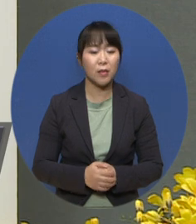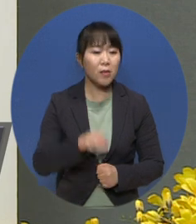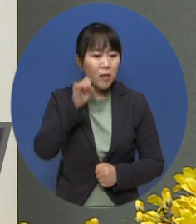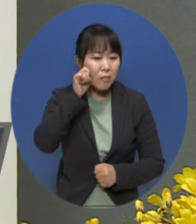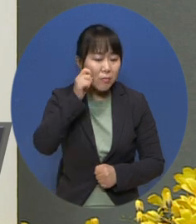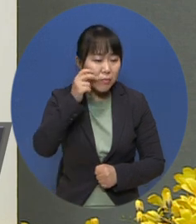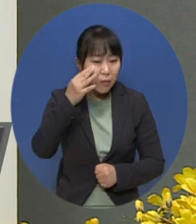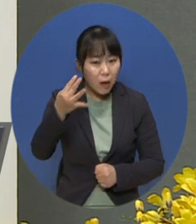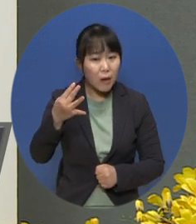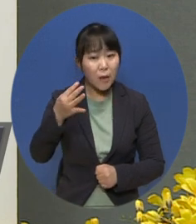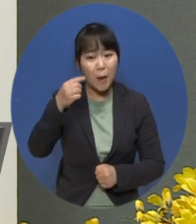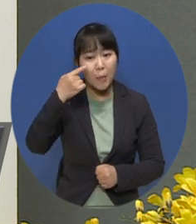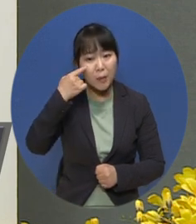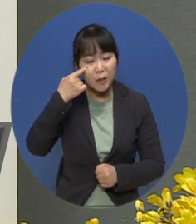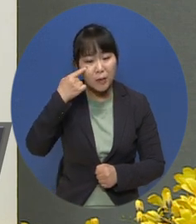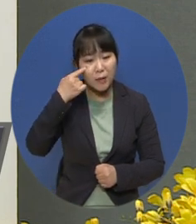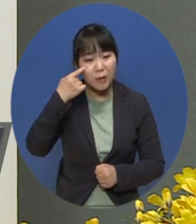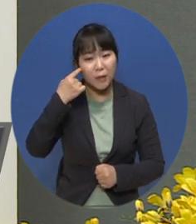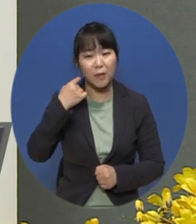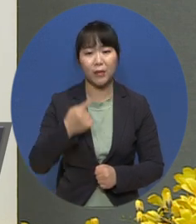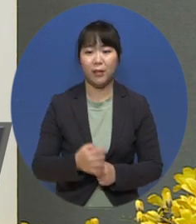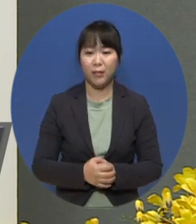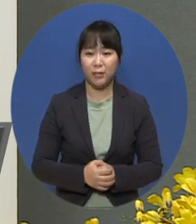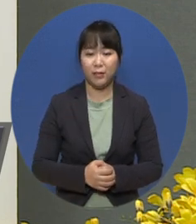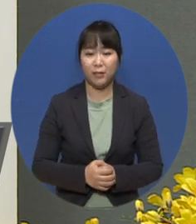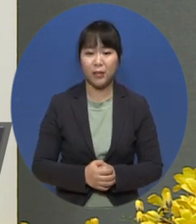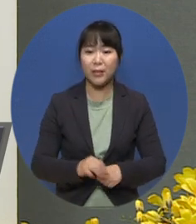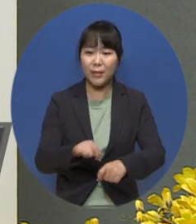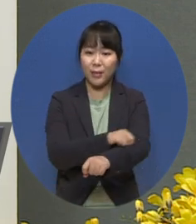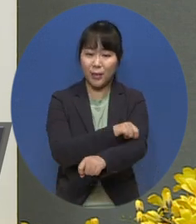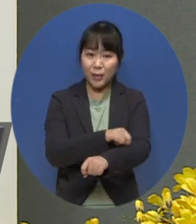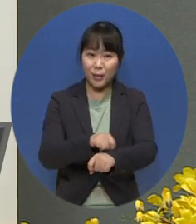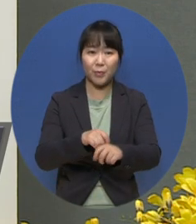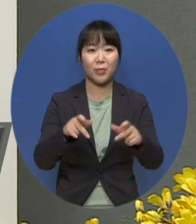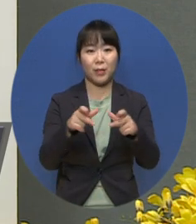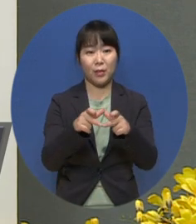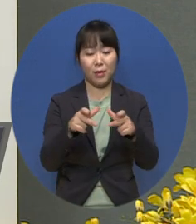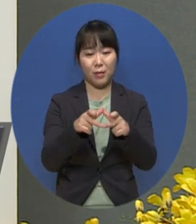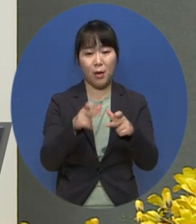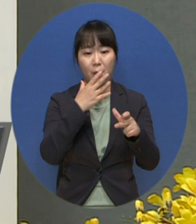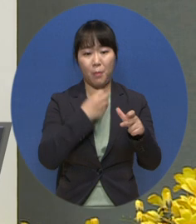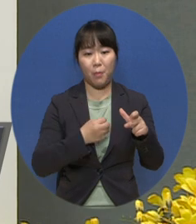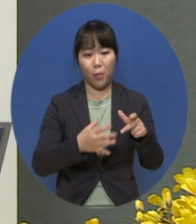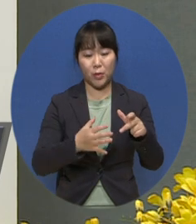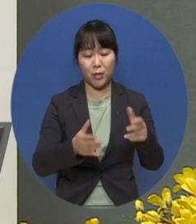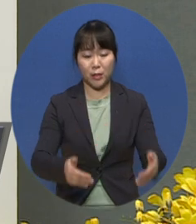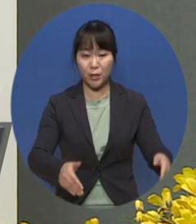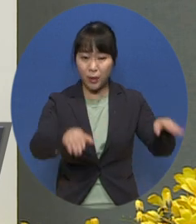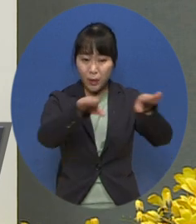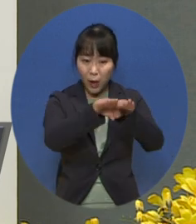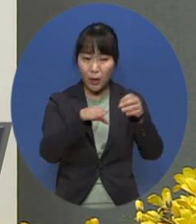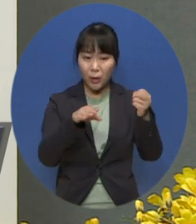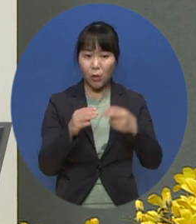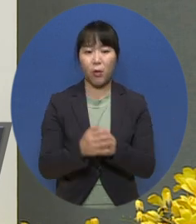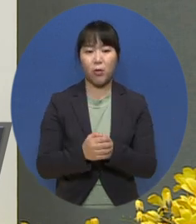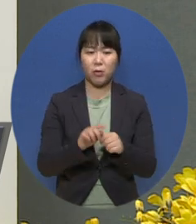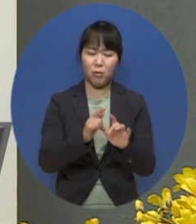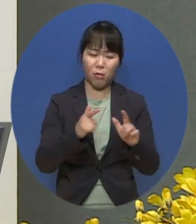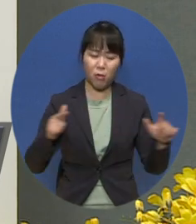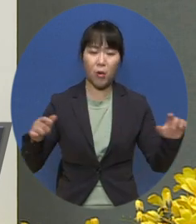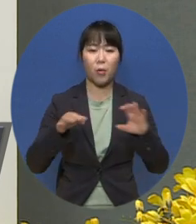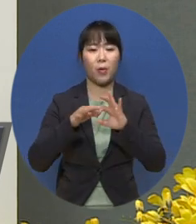달 3 적어 들다 보니까 예 특히 장애인들의 복지시설이 라든가 뭐